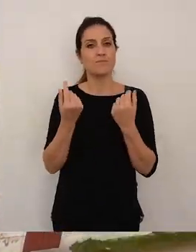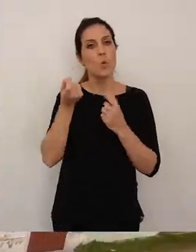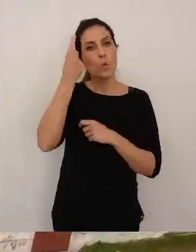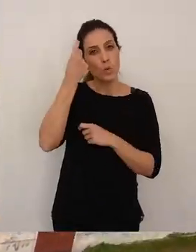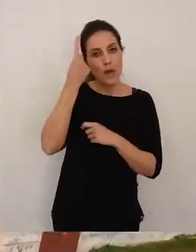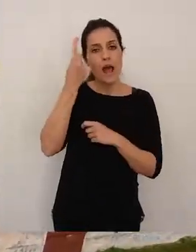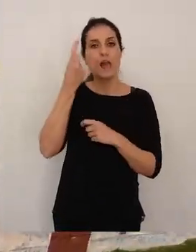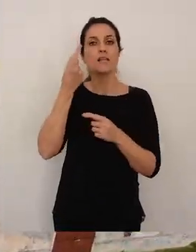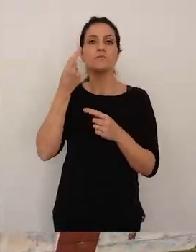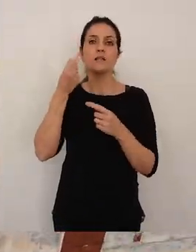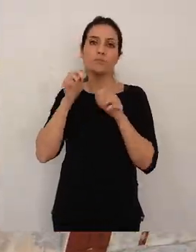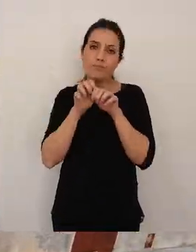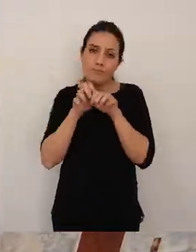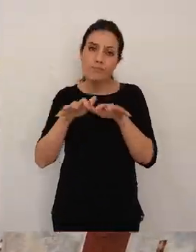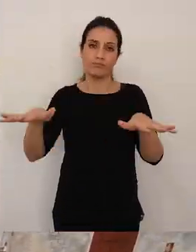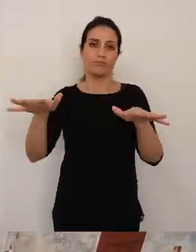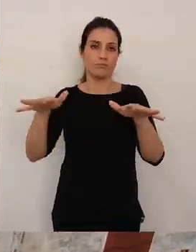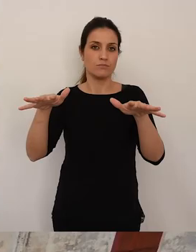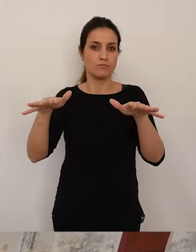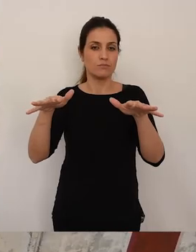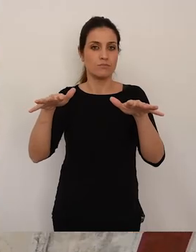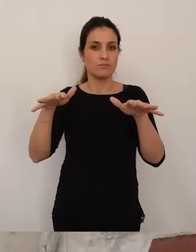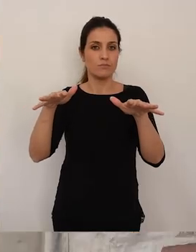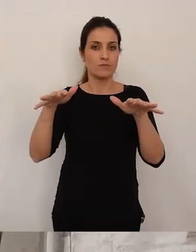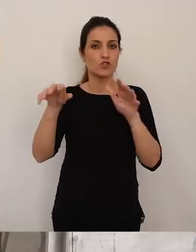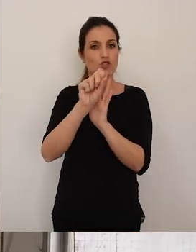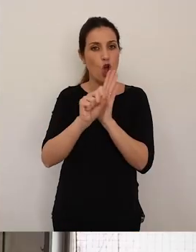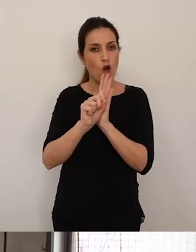e promozione del territorio e della sua storia.